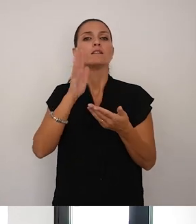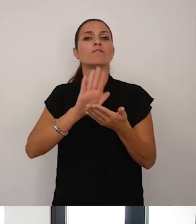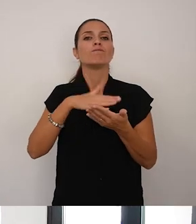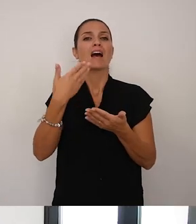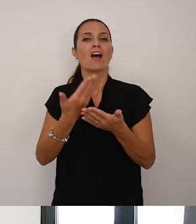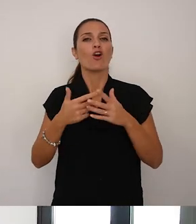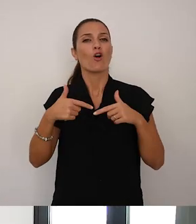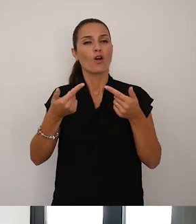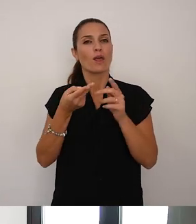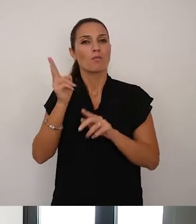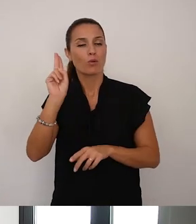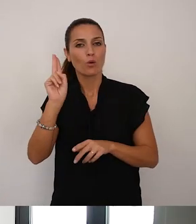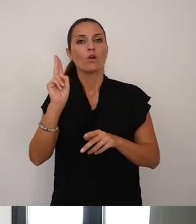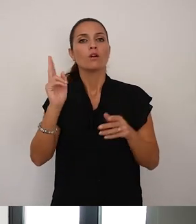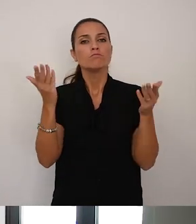discipline artistiche.